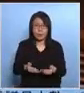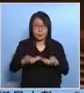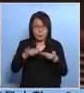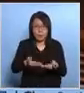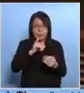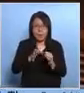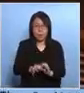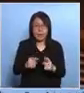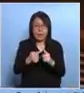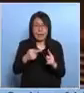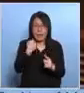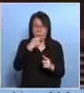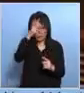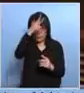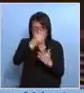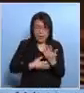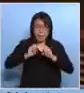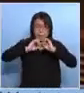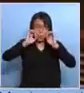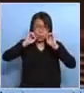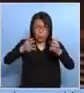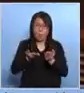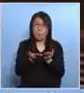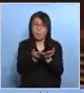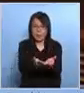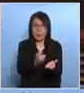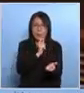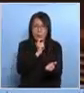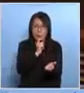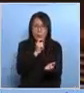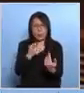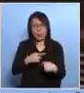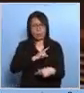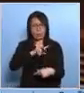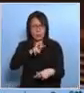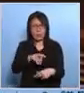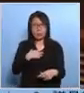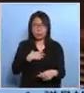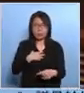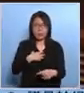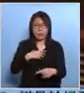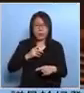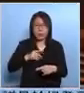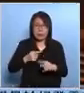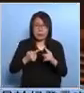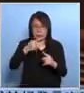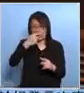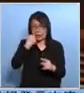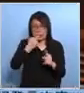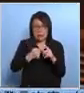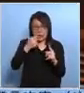一個人口政策的報告。我就批評香港呢其實是沒有真正的人口政策